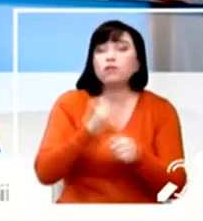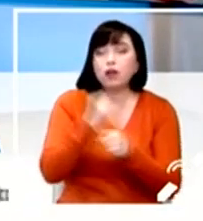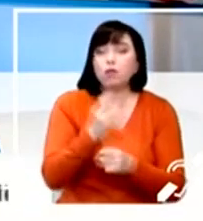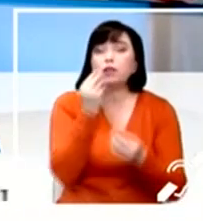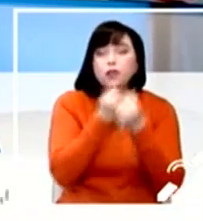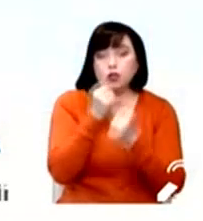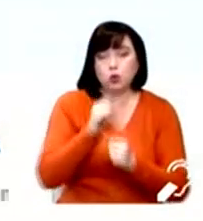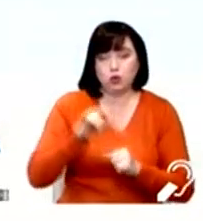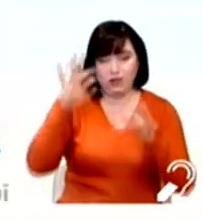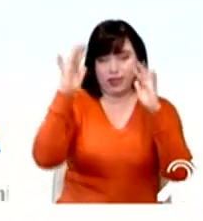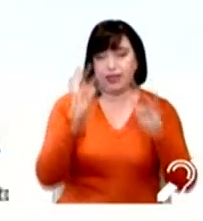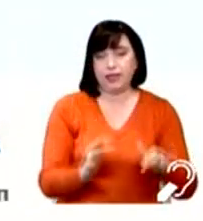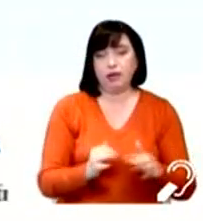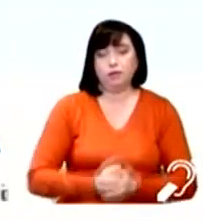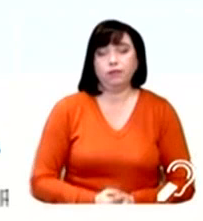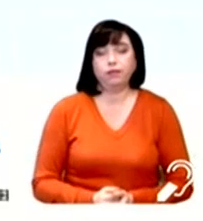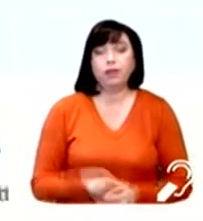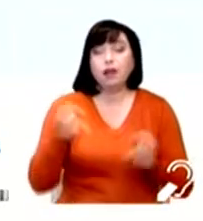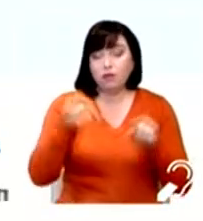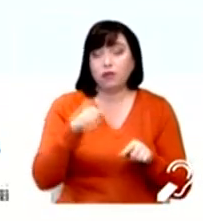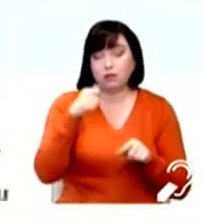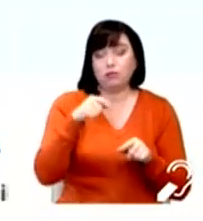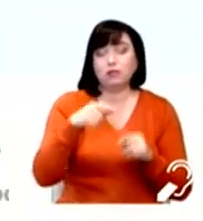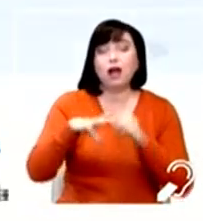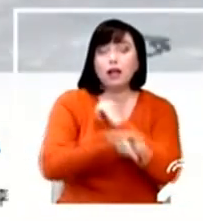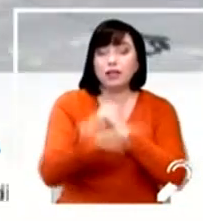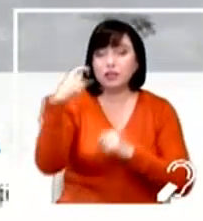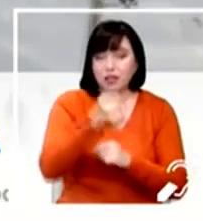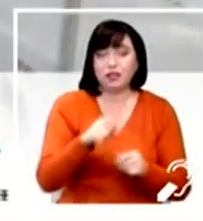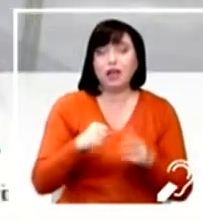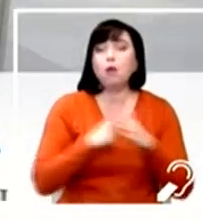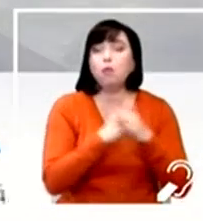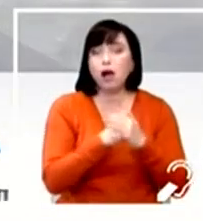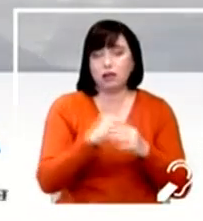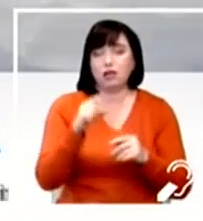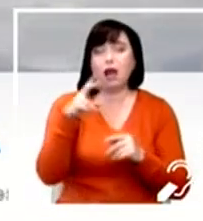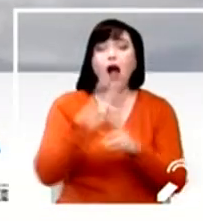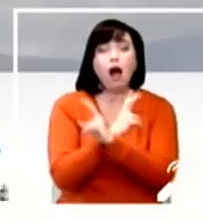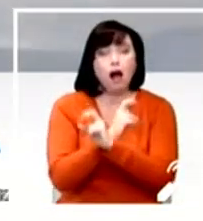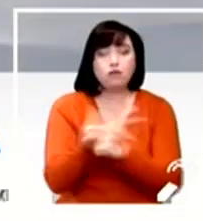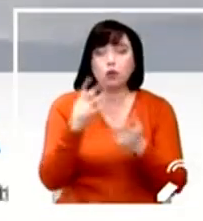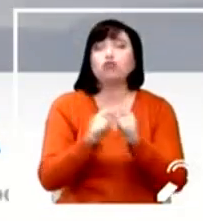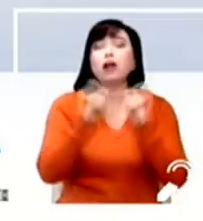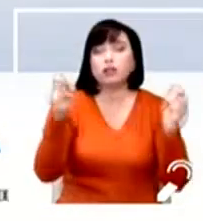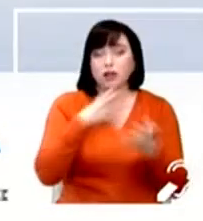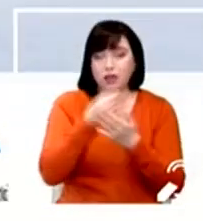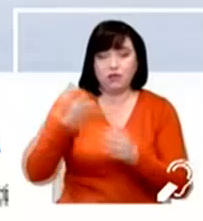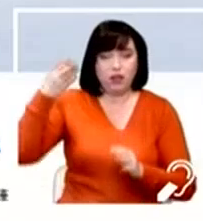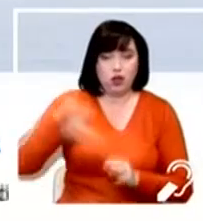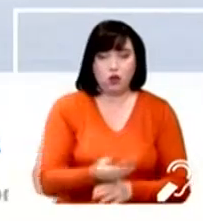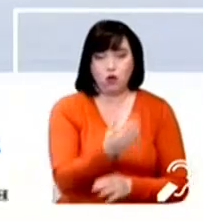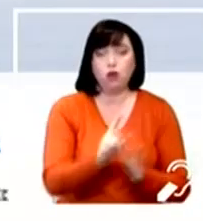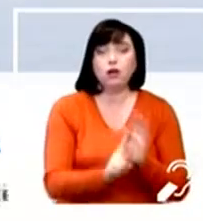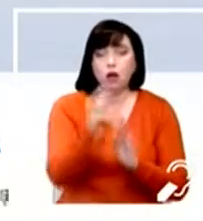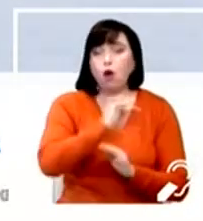zăpadă artificială. În acest sfârșit de săptămână, stațiunile din Austria și-au deschis porțile pentru iubitorii sporturilor de iarnă.